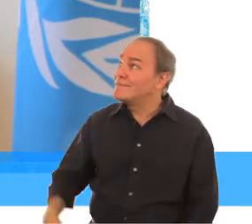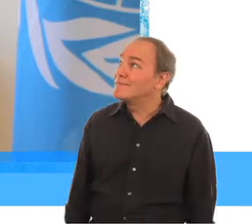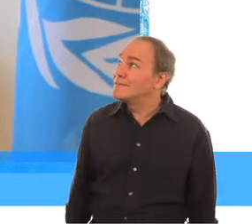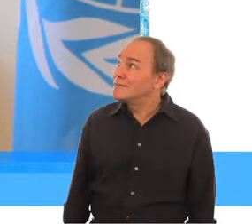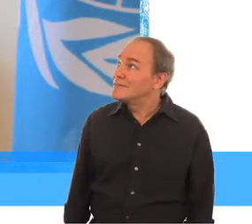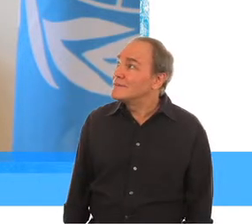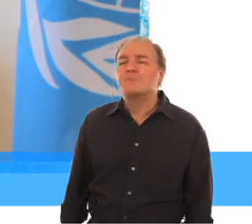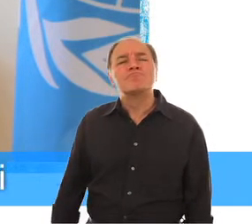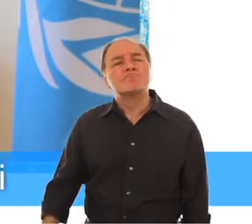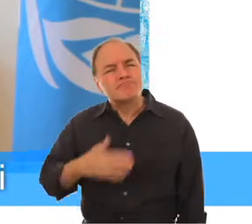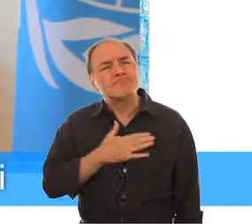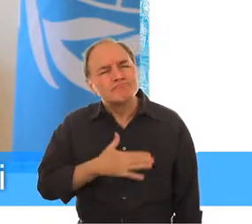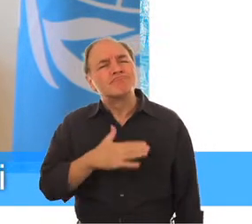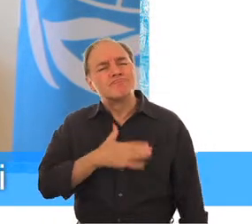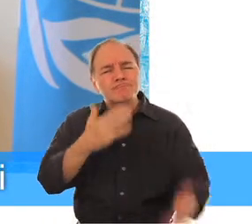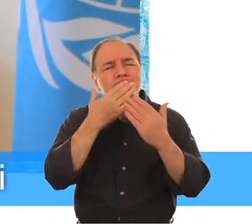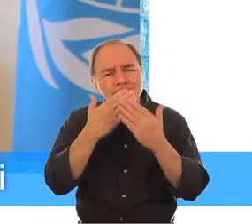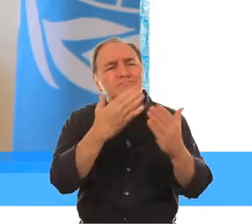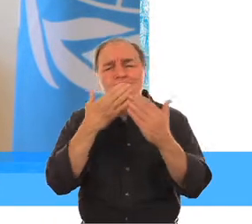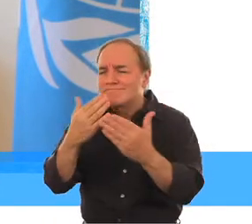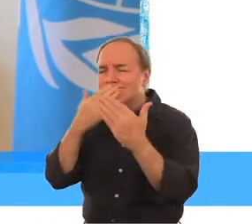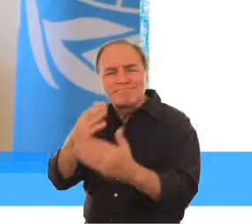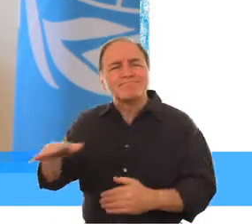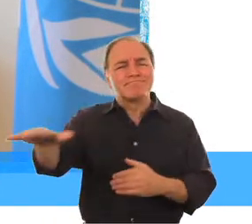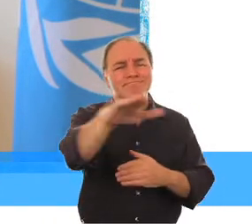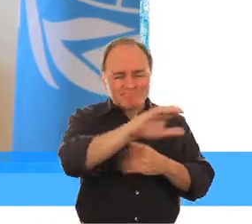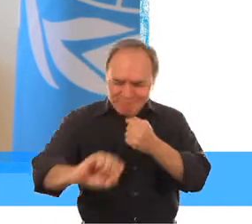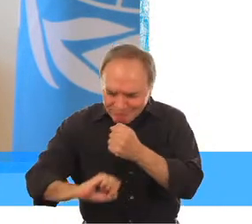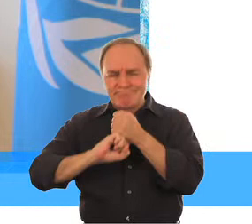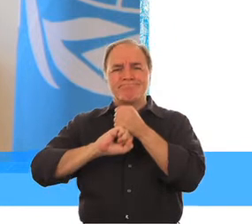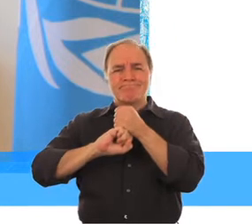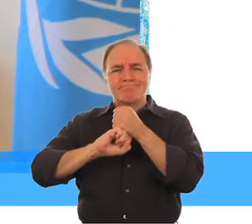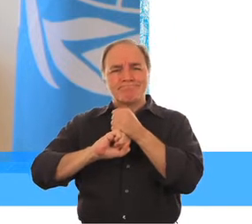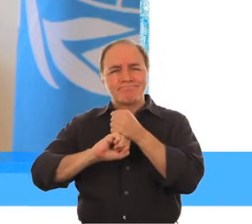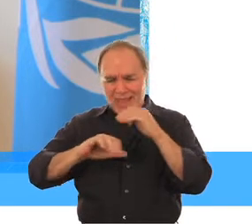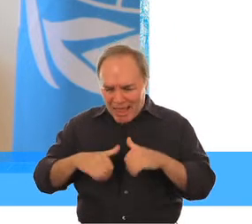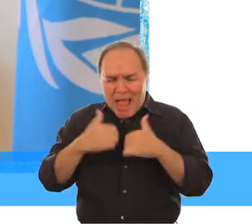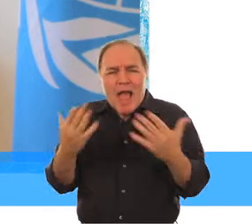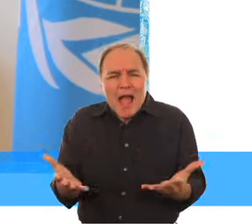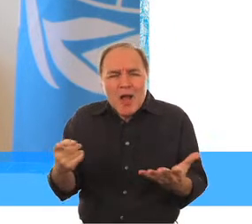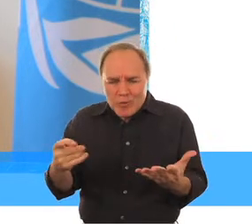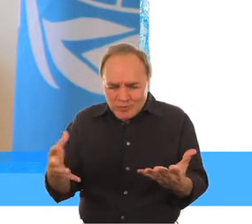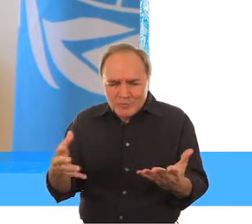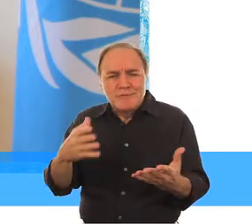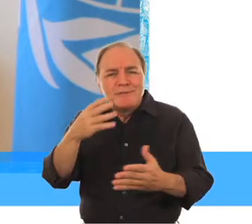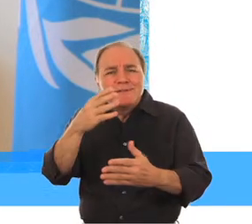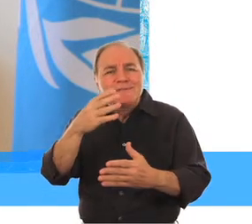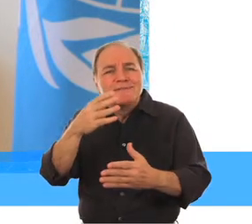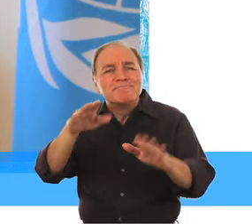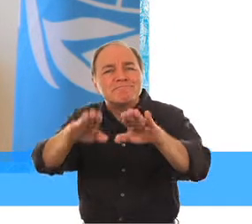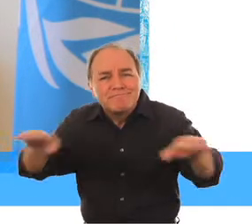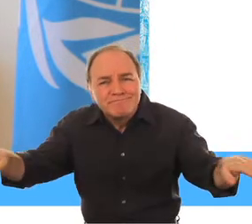l'ensemble de notre travail. Je remercie tout particulièrement ceux qui ont soumis des éléments pour cette séance d'orientation. Ensemble, nous pouvons construire un UNICEF